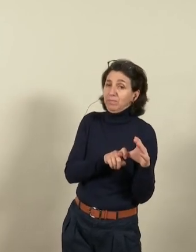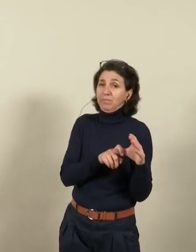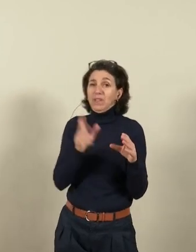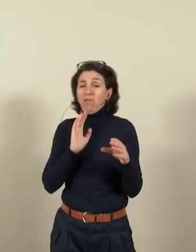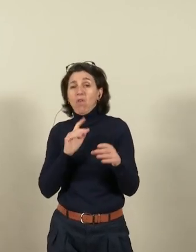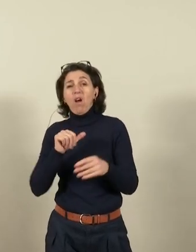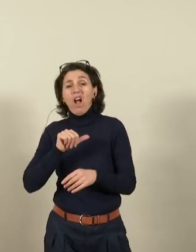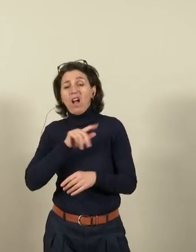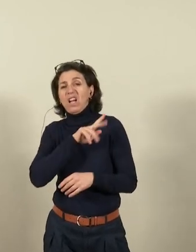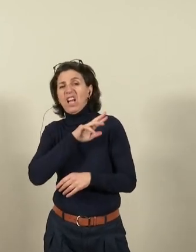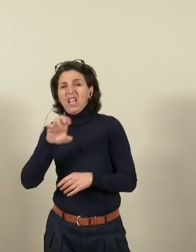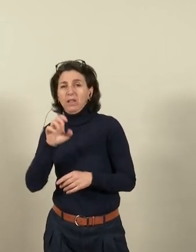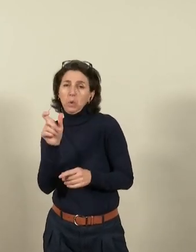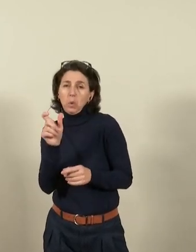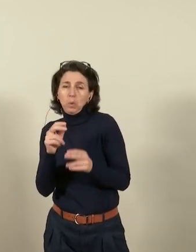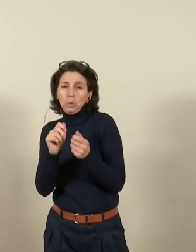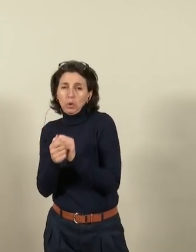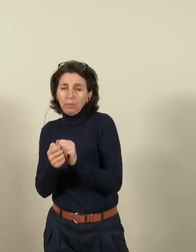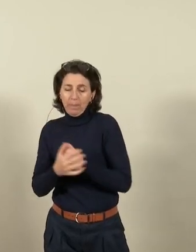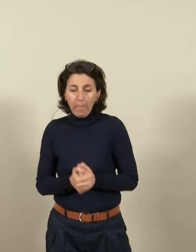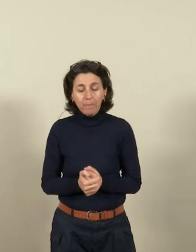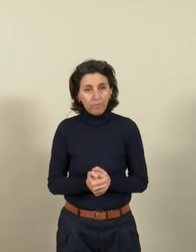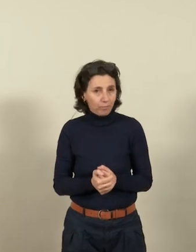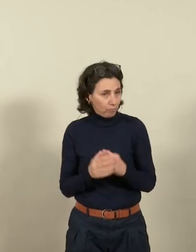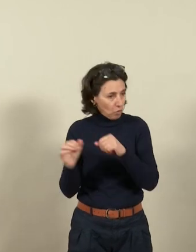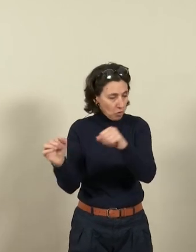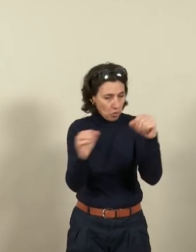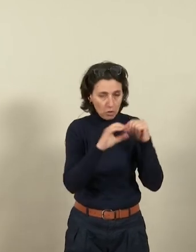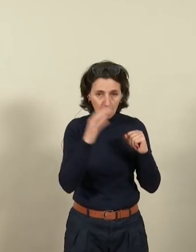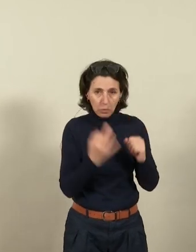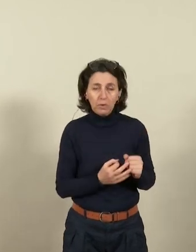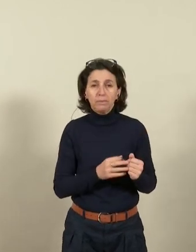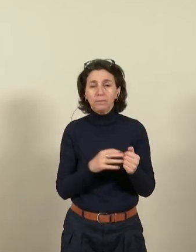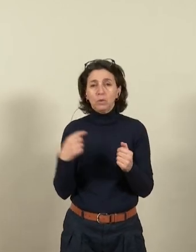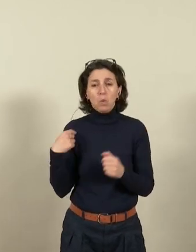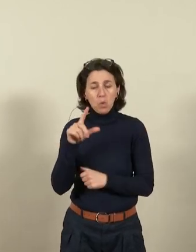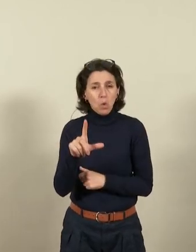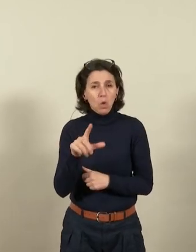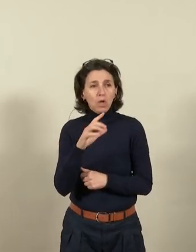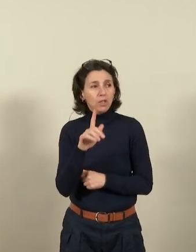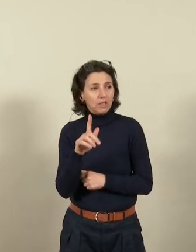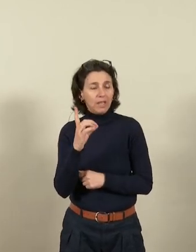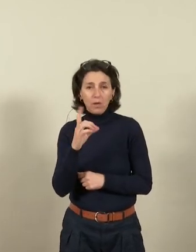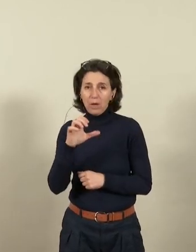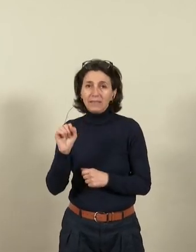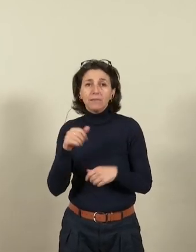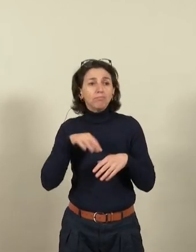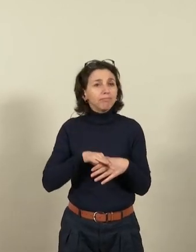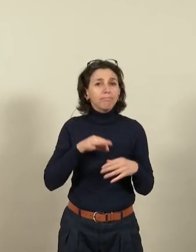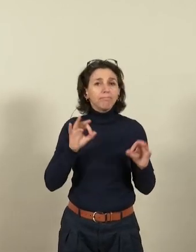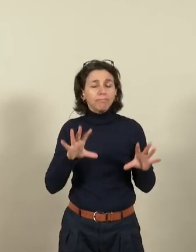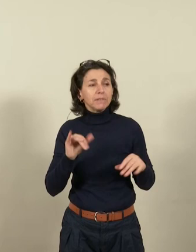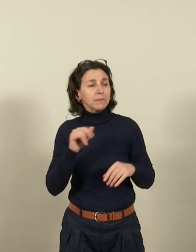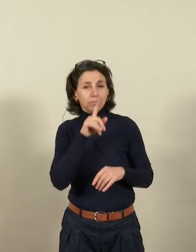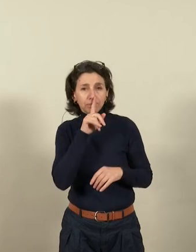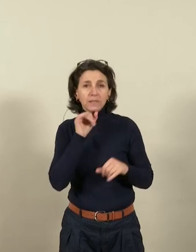donc unanimité sur cet amendement euh l'amendement numéro 2 euh de gdes qui ne prend pas part au vote qui s'abstient